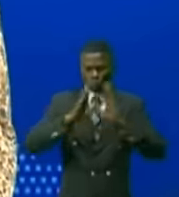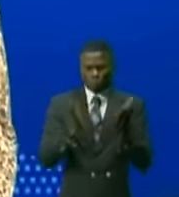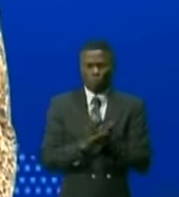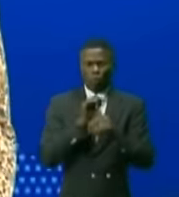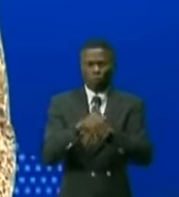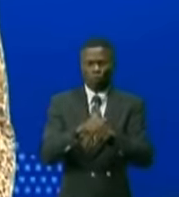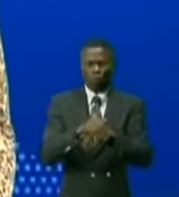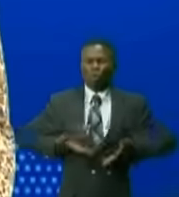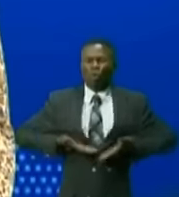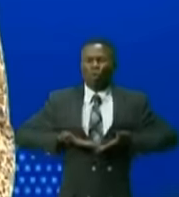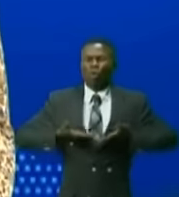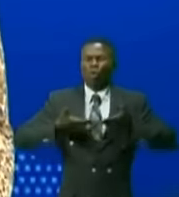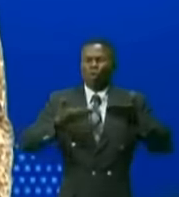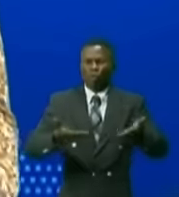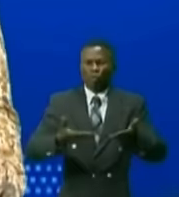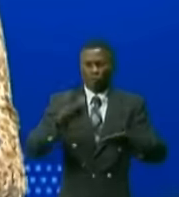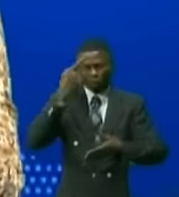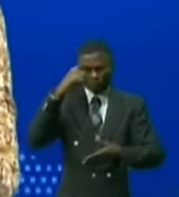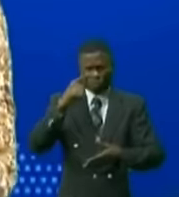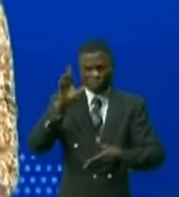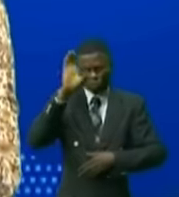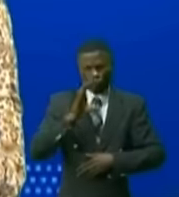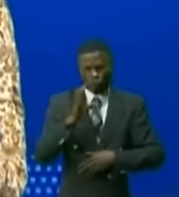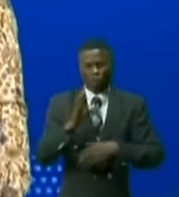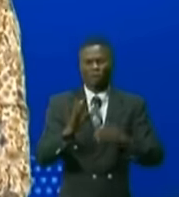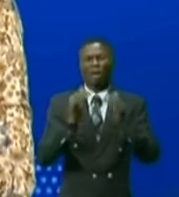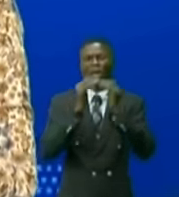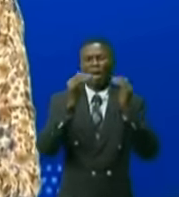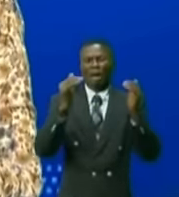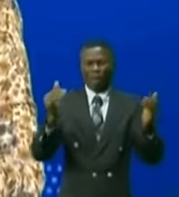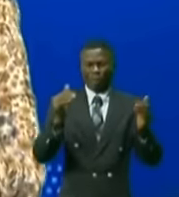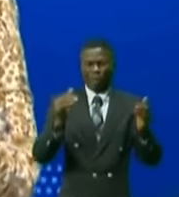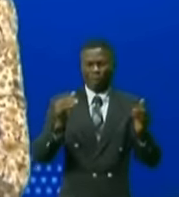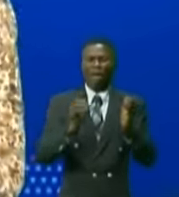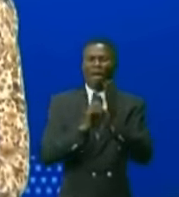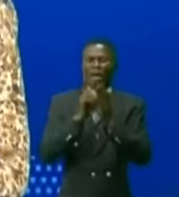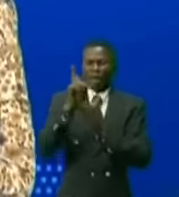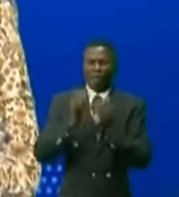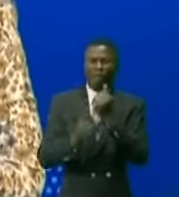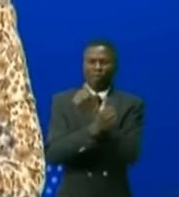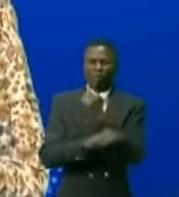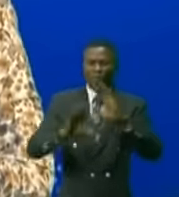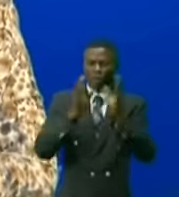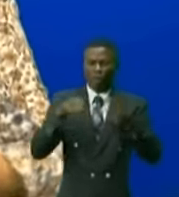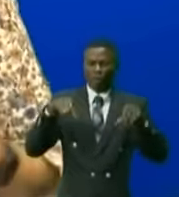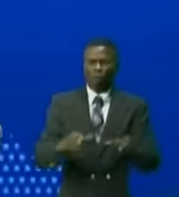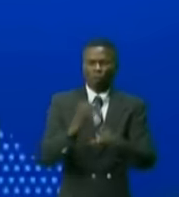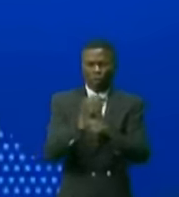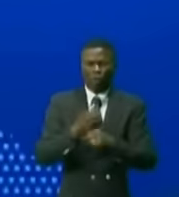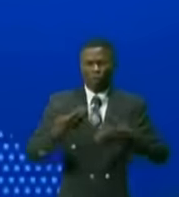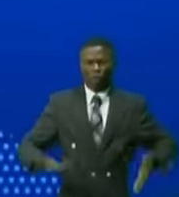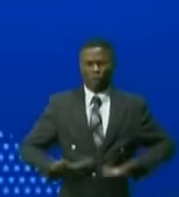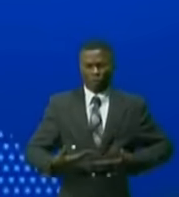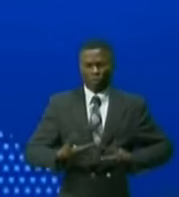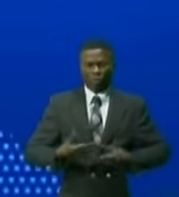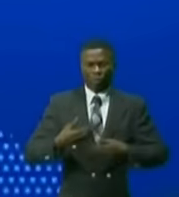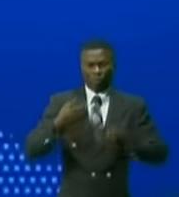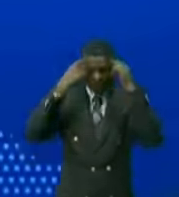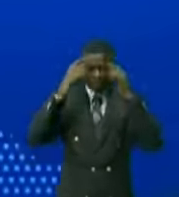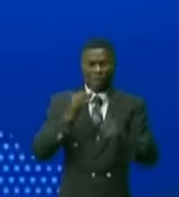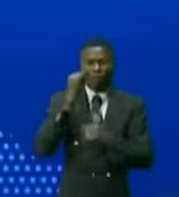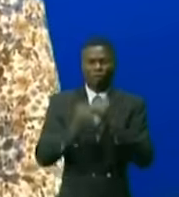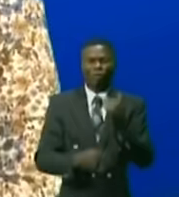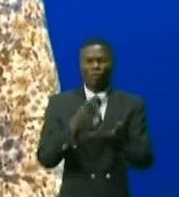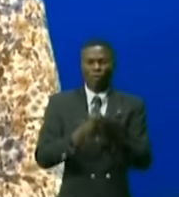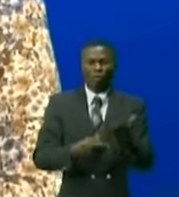participent à ce sacrifice pour pouvoir justement arriver à cette cohésion nationale et que tous les Congolais soient heureux. Un dernier mot.